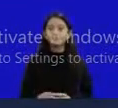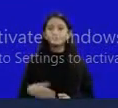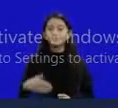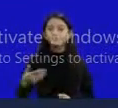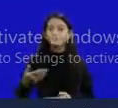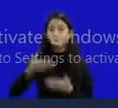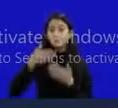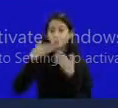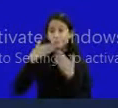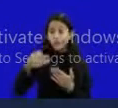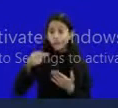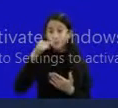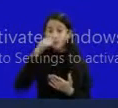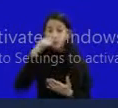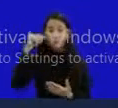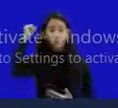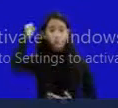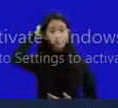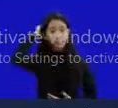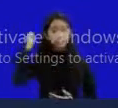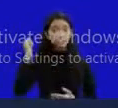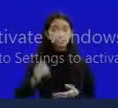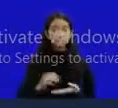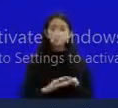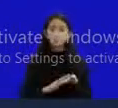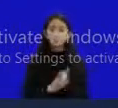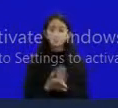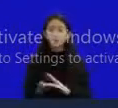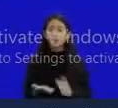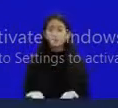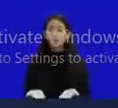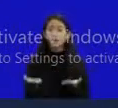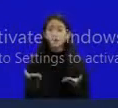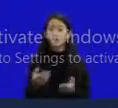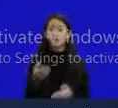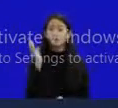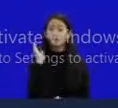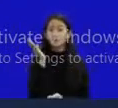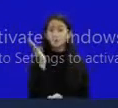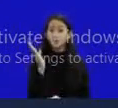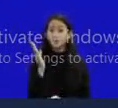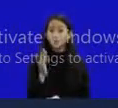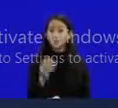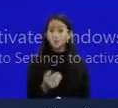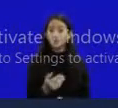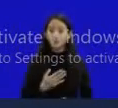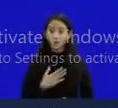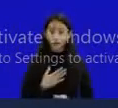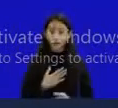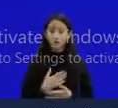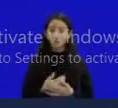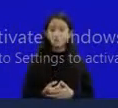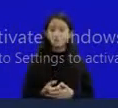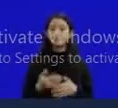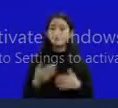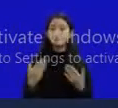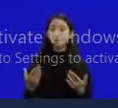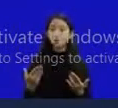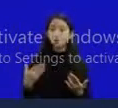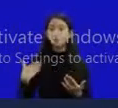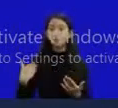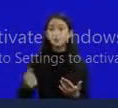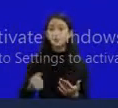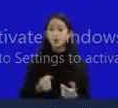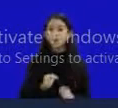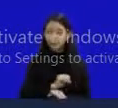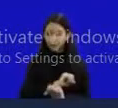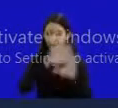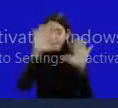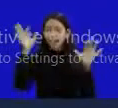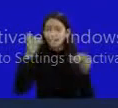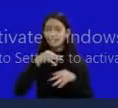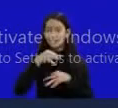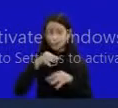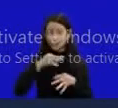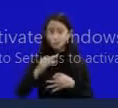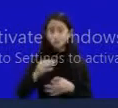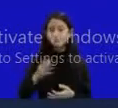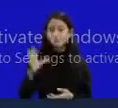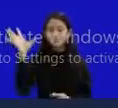Terima kasih Bapak Ibu jadi sekian adalah presentasi saya semoga memberi kejelasan